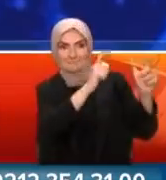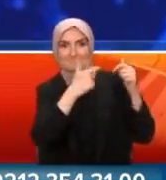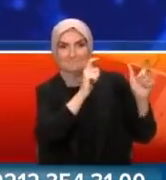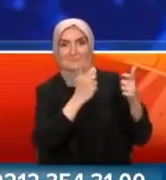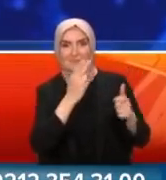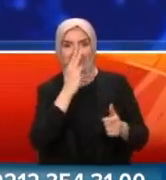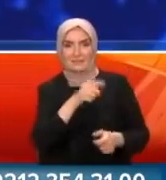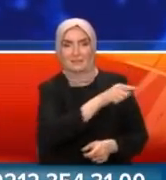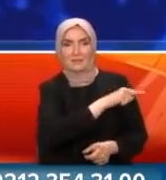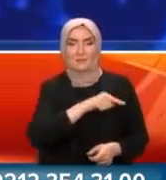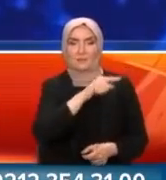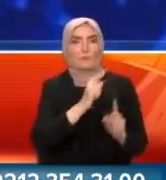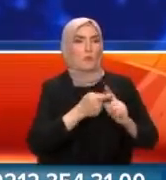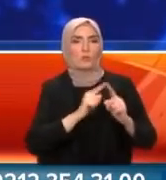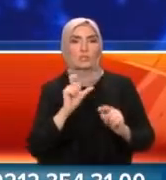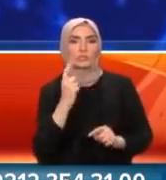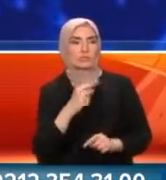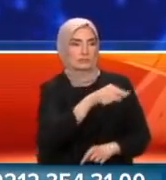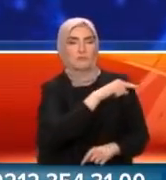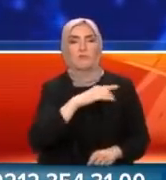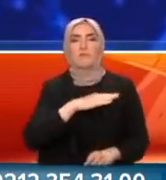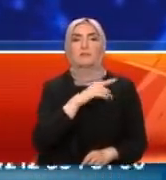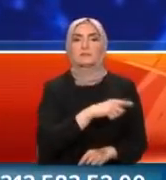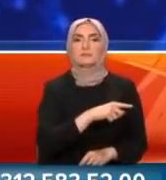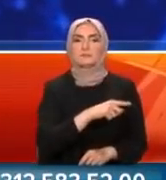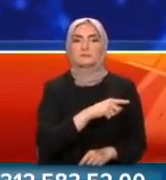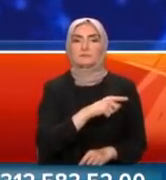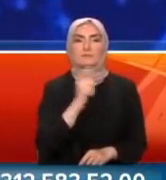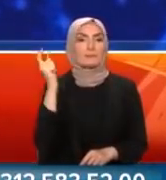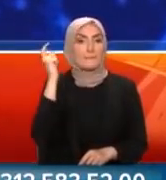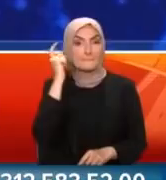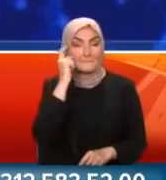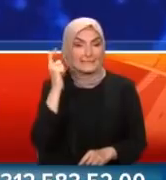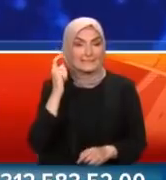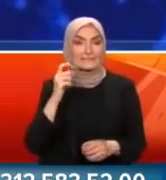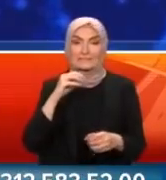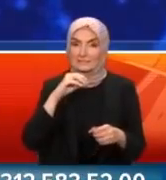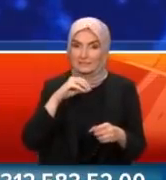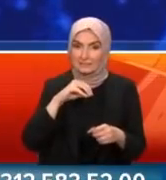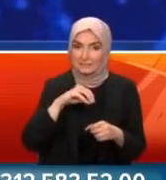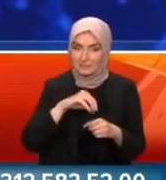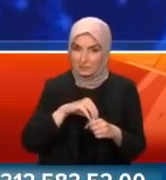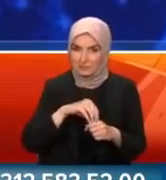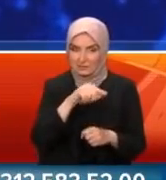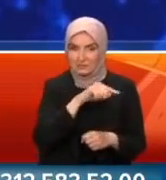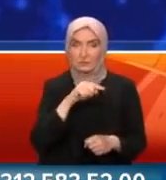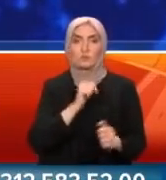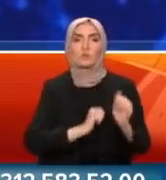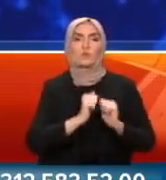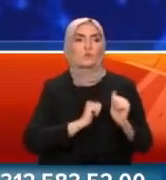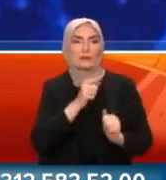almış durumdayız Bir işçiler Bilgi Üniversitesi sığınıyorlar